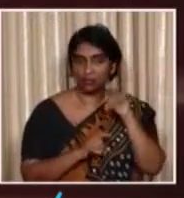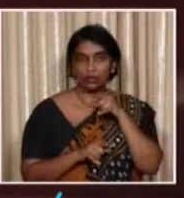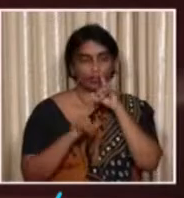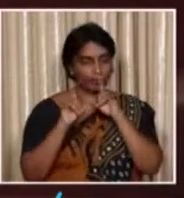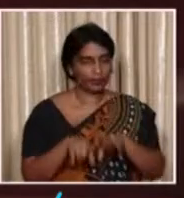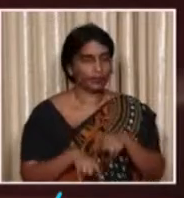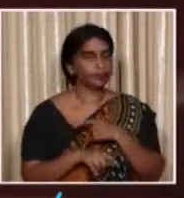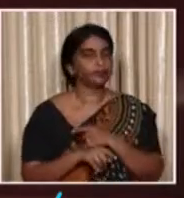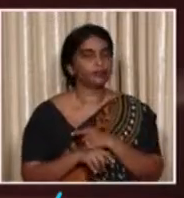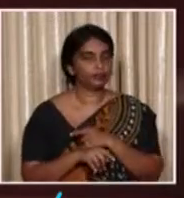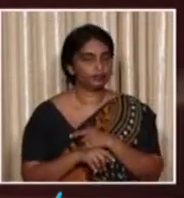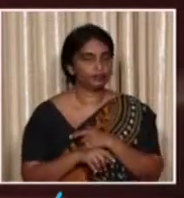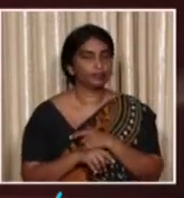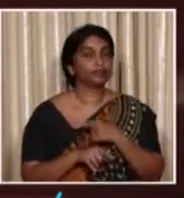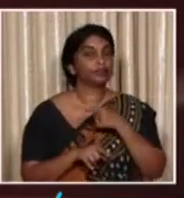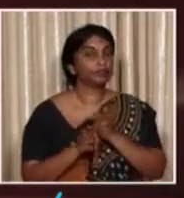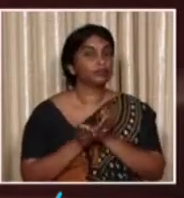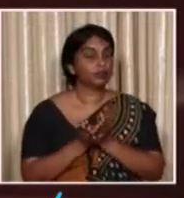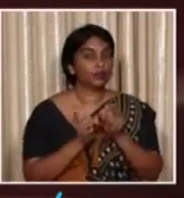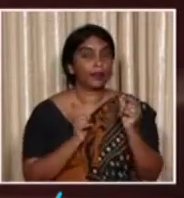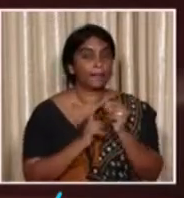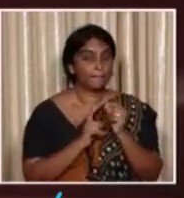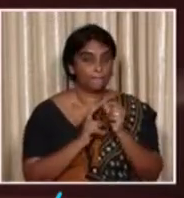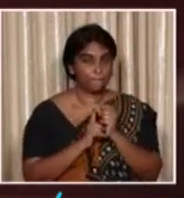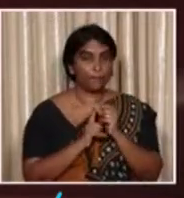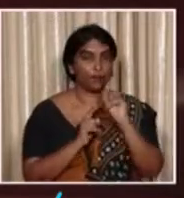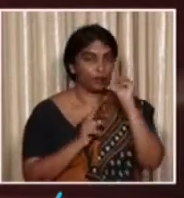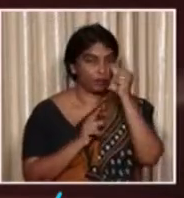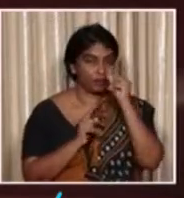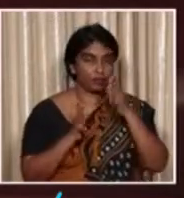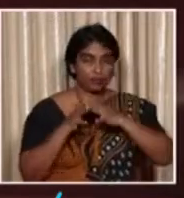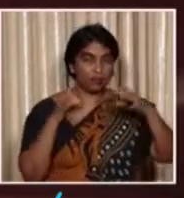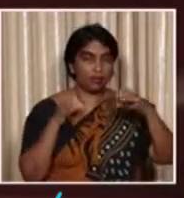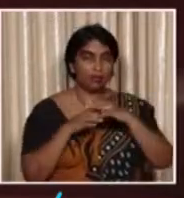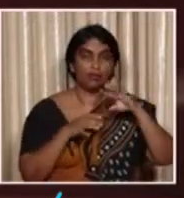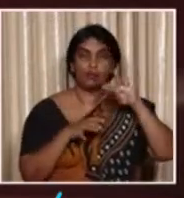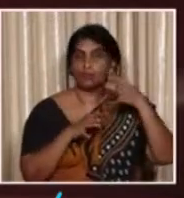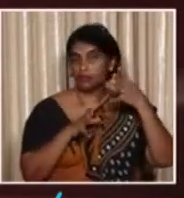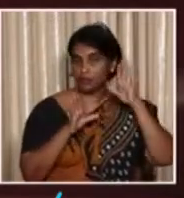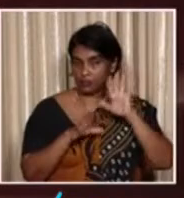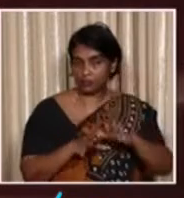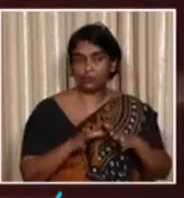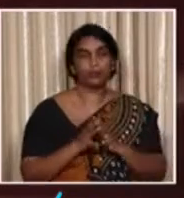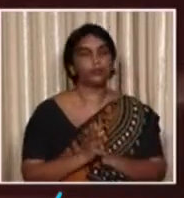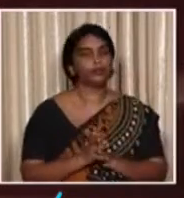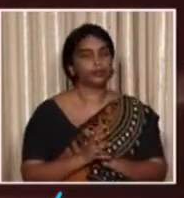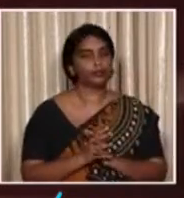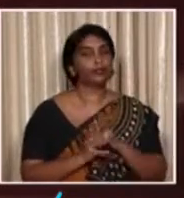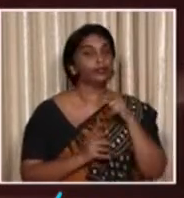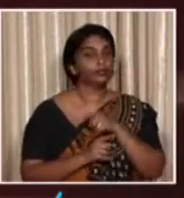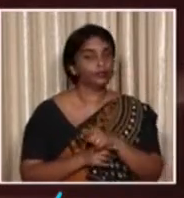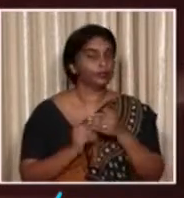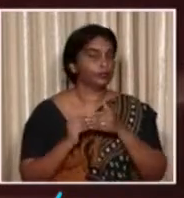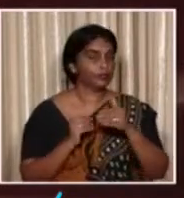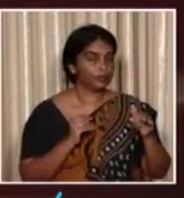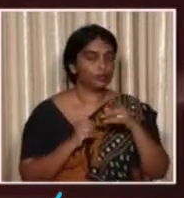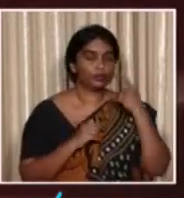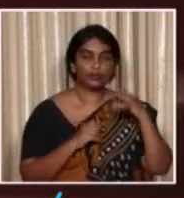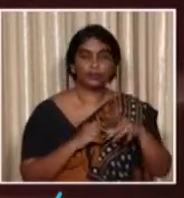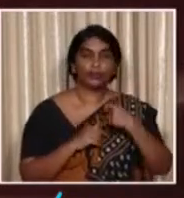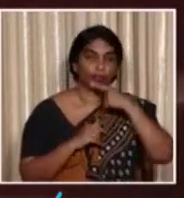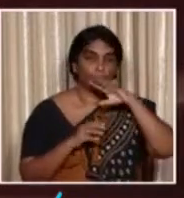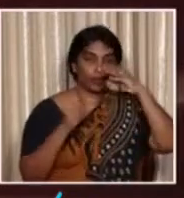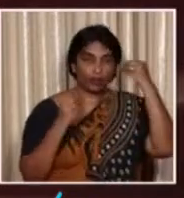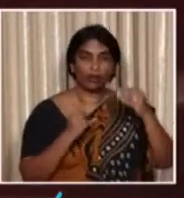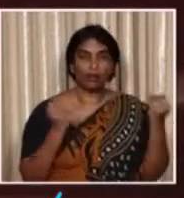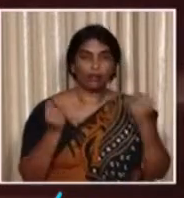meyai. Mema nave plastic noodles bahalum 400ak pamana tibi atha. Mema ataraturu hetuwen muhudata